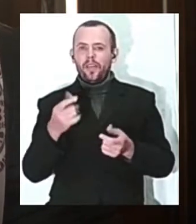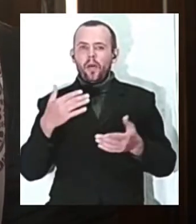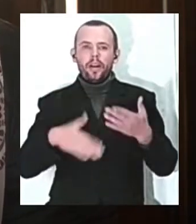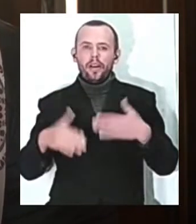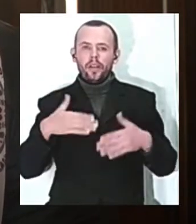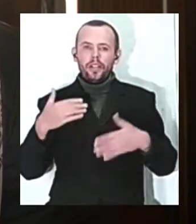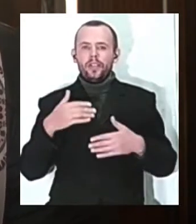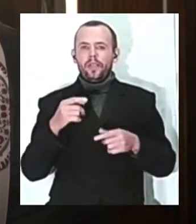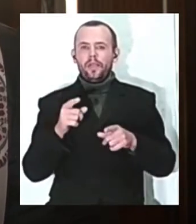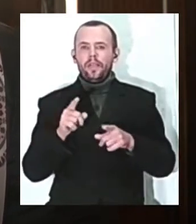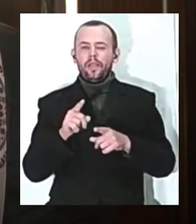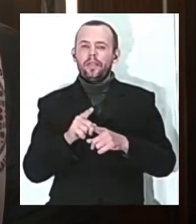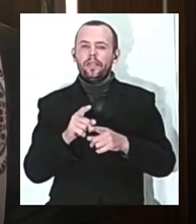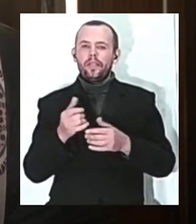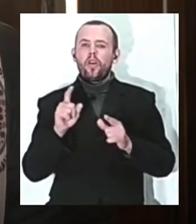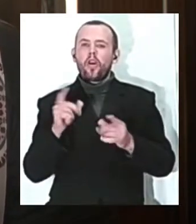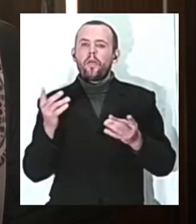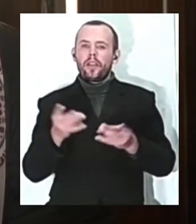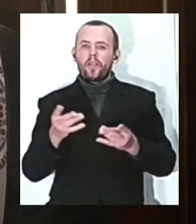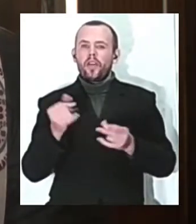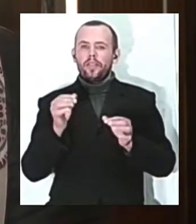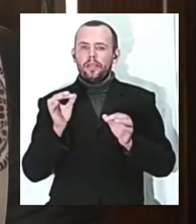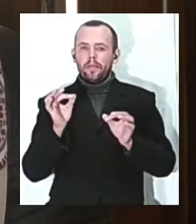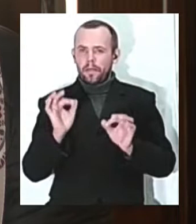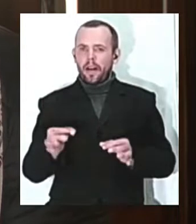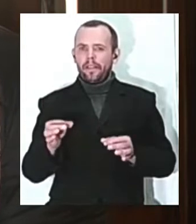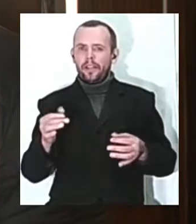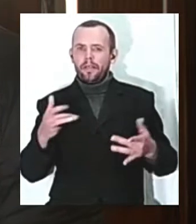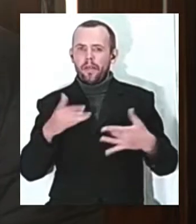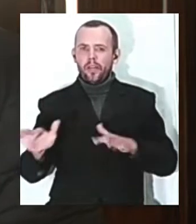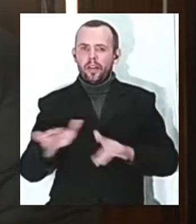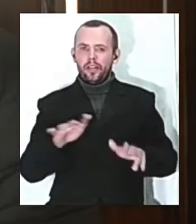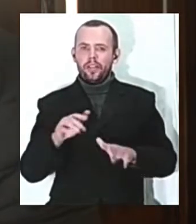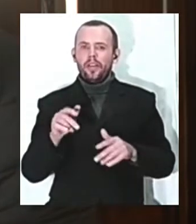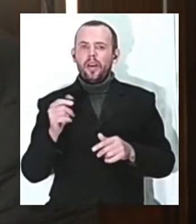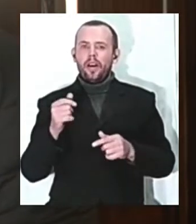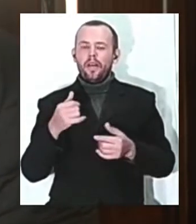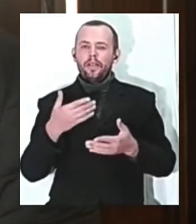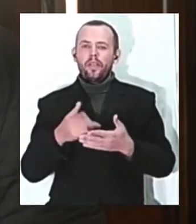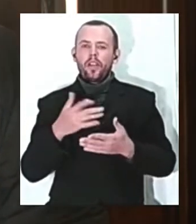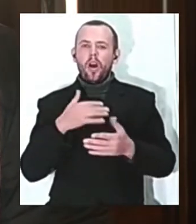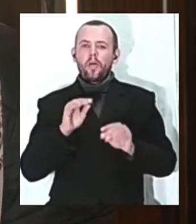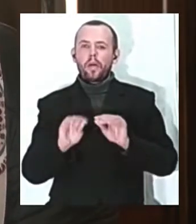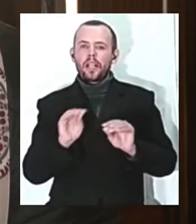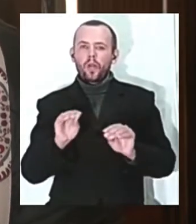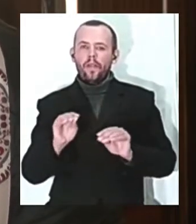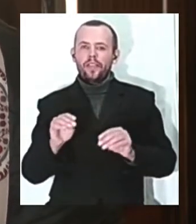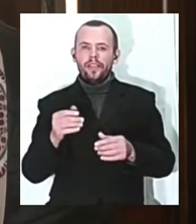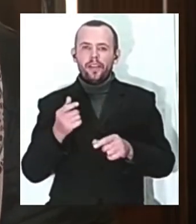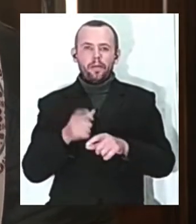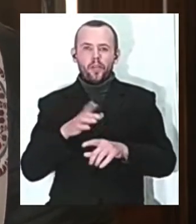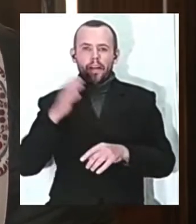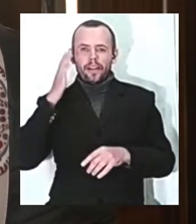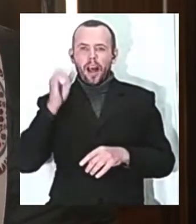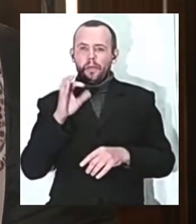що тут можна насправді погратися. І у нас атмосфера наша постановча була дуже весела. Цікава, ми в